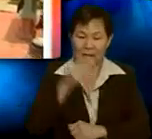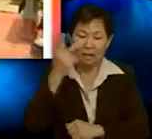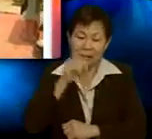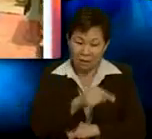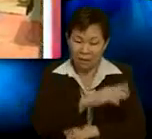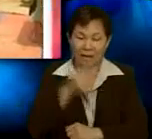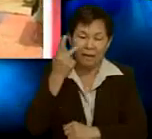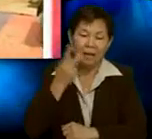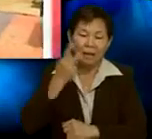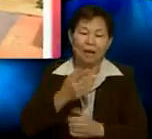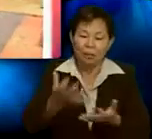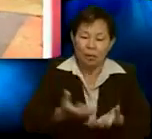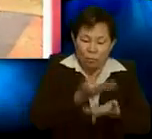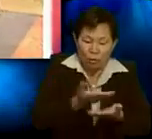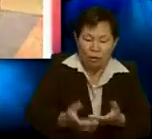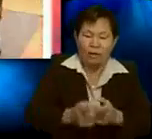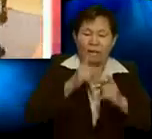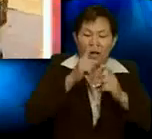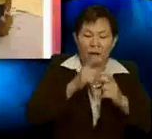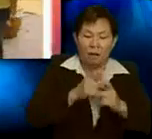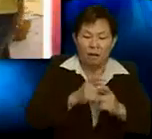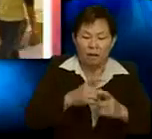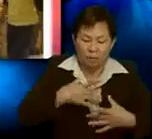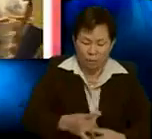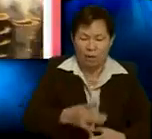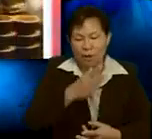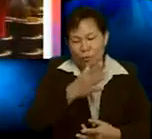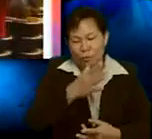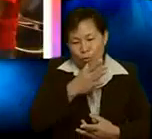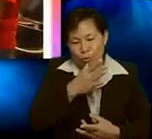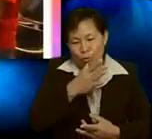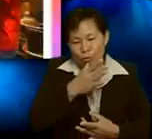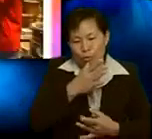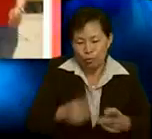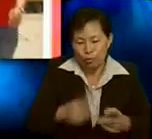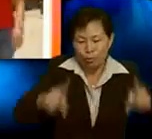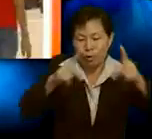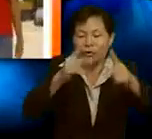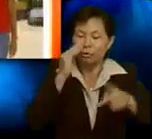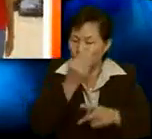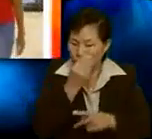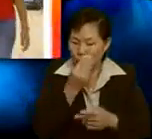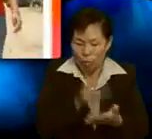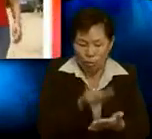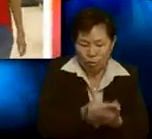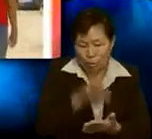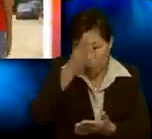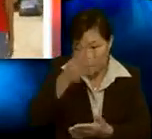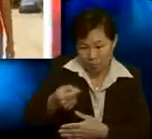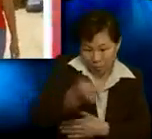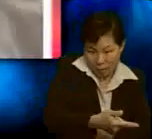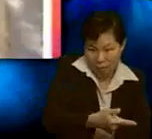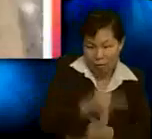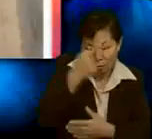ingin membelikan hadiah kegemaran ibu mereka iaitu sebuah pasu bunga. Malangnya, wang yang diberikan oleh bapa